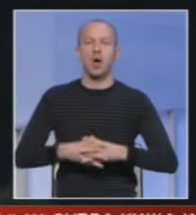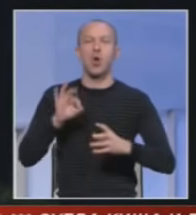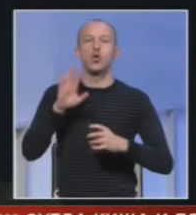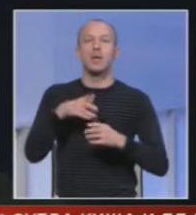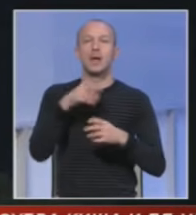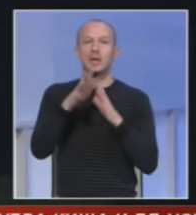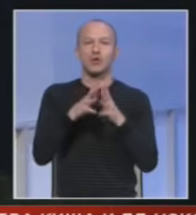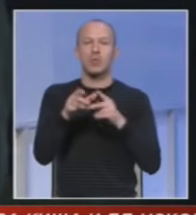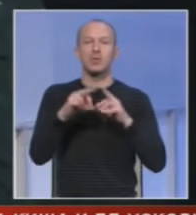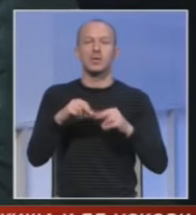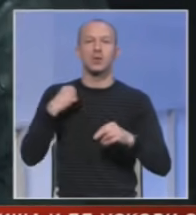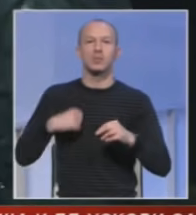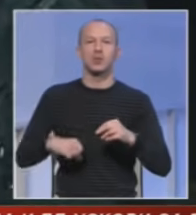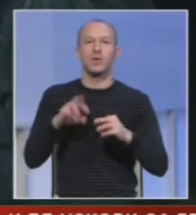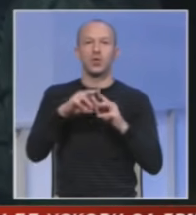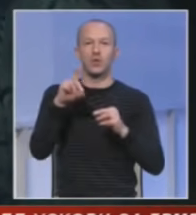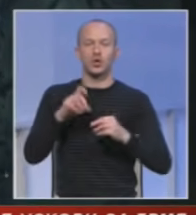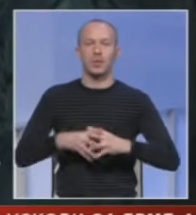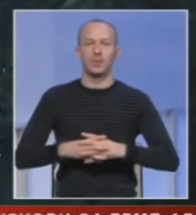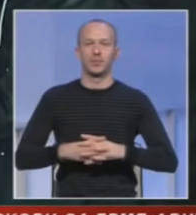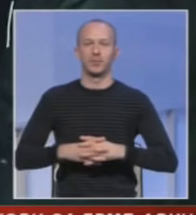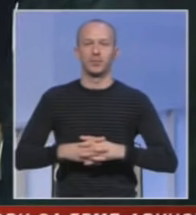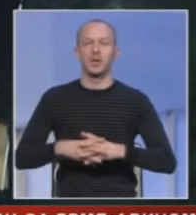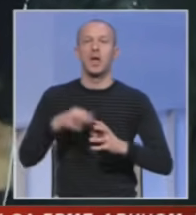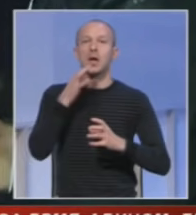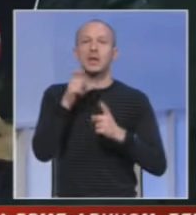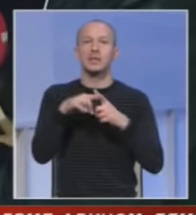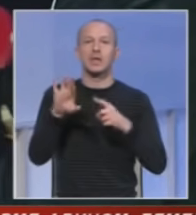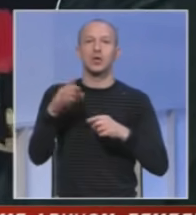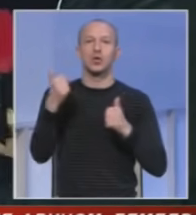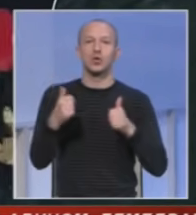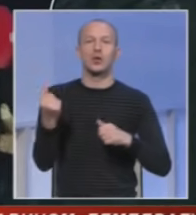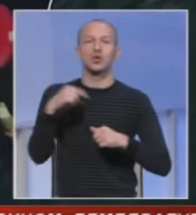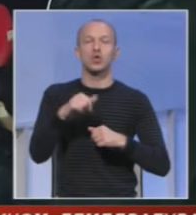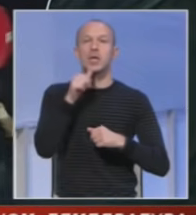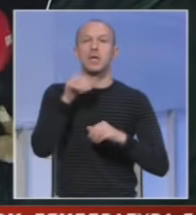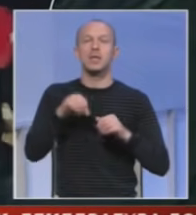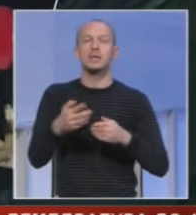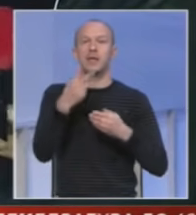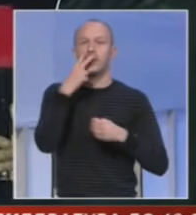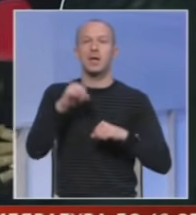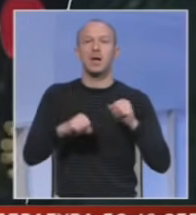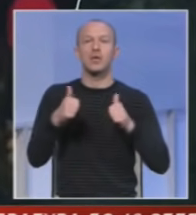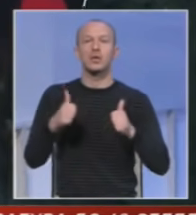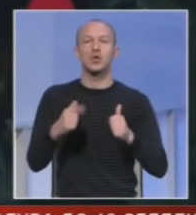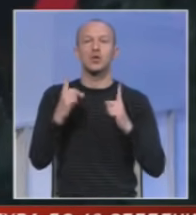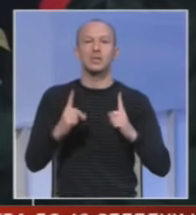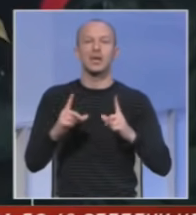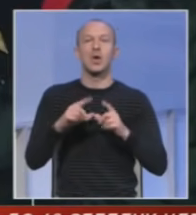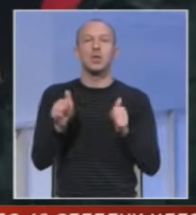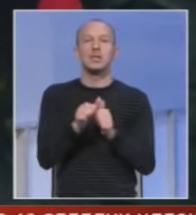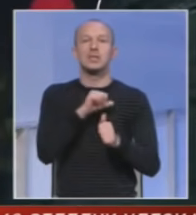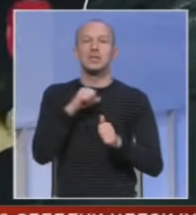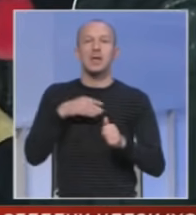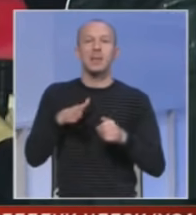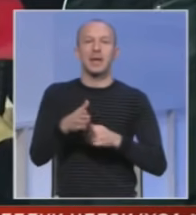evo razgovaramo i sa gospodinom Novitovićem. Kada ste došli danas i da li ste stekli uvid kako je trenutno stanje uz sam